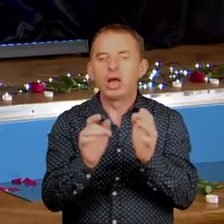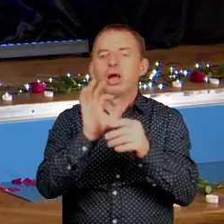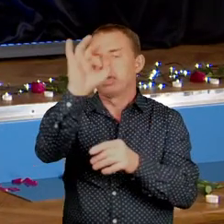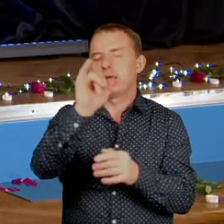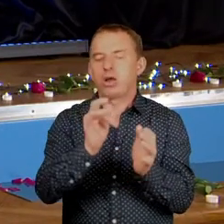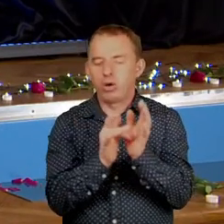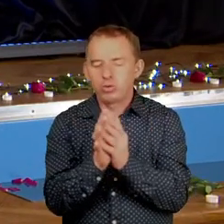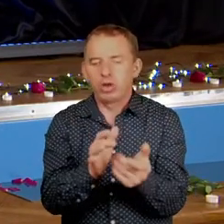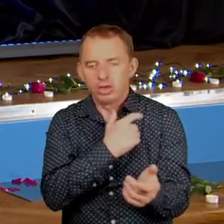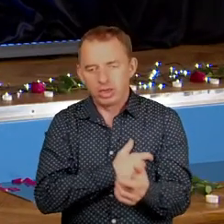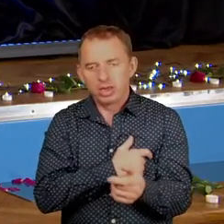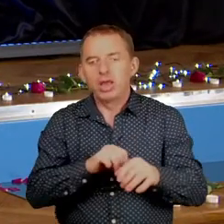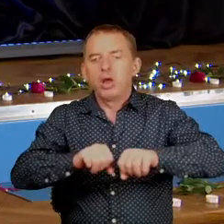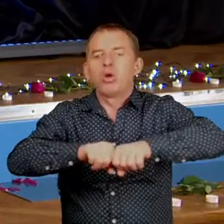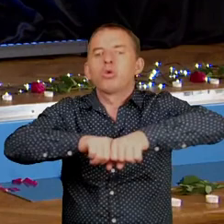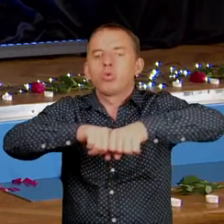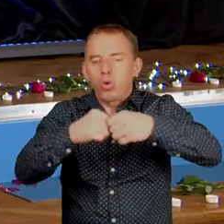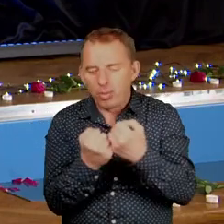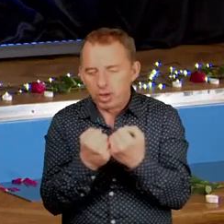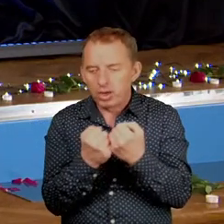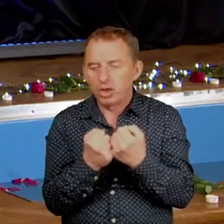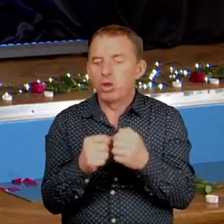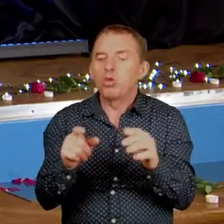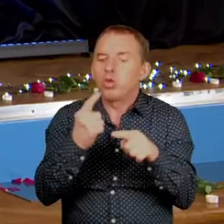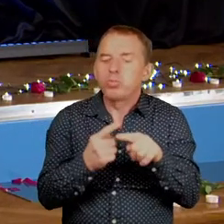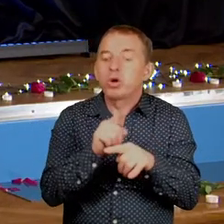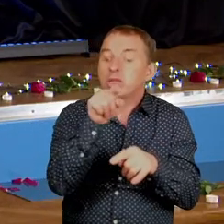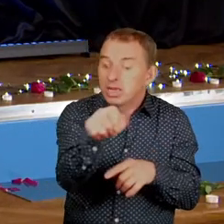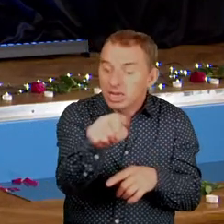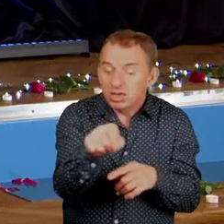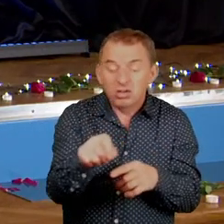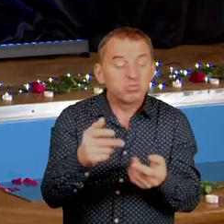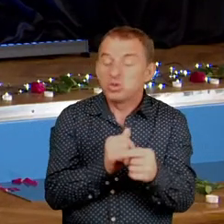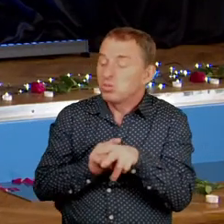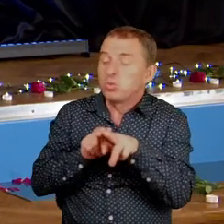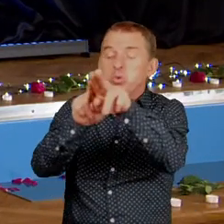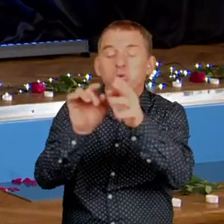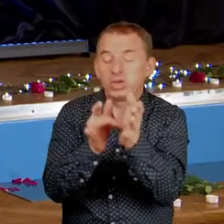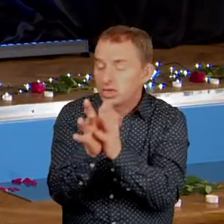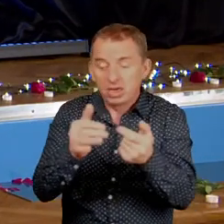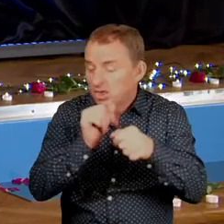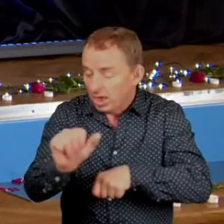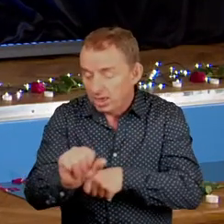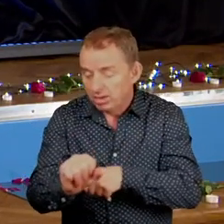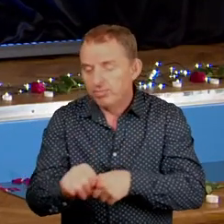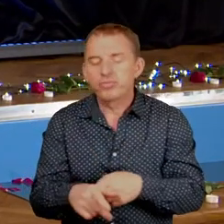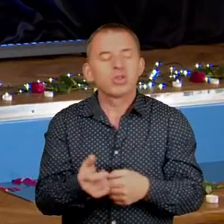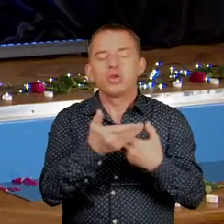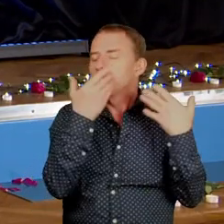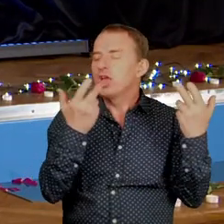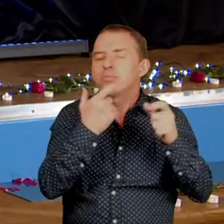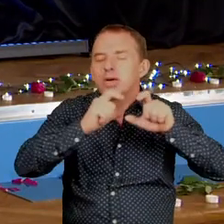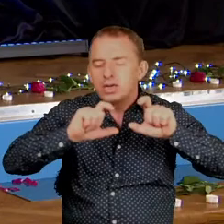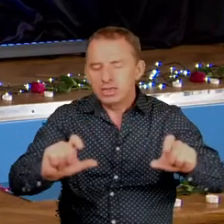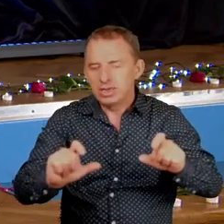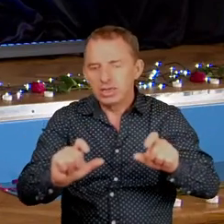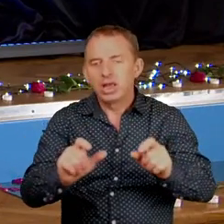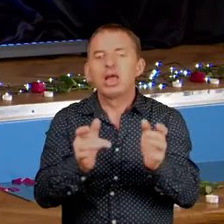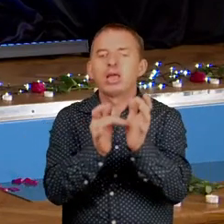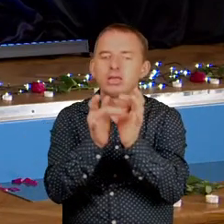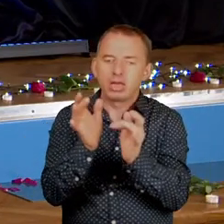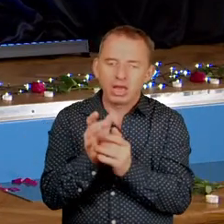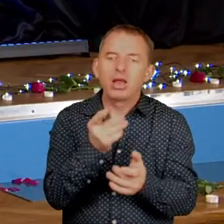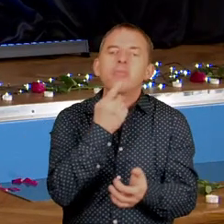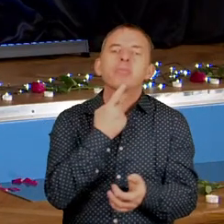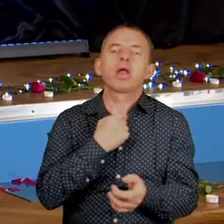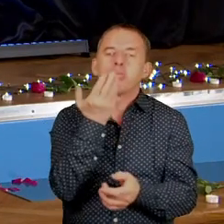serce jest złamane, dopóki Ciebie nie ma. There is nothing that Jesus wants anymore. Nie ma niczego, czego Pan Jezus